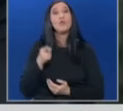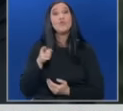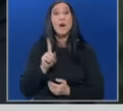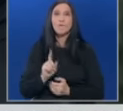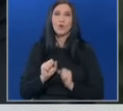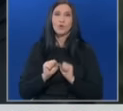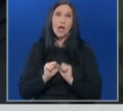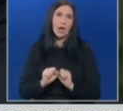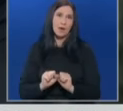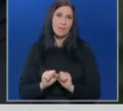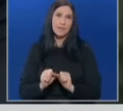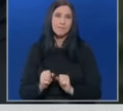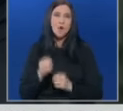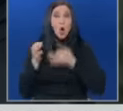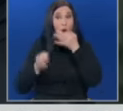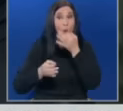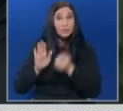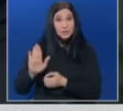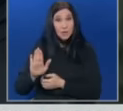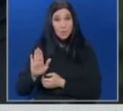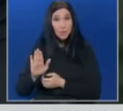гарантирам. Обясних му, че...